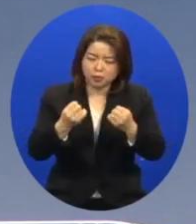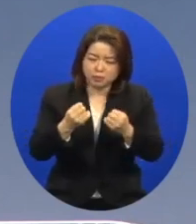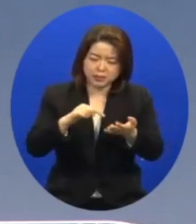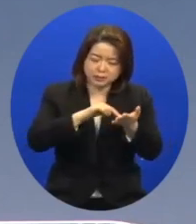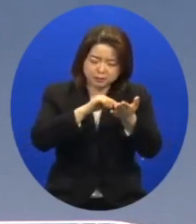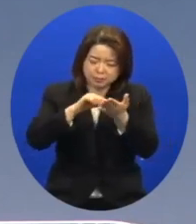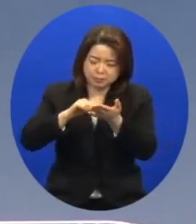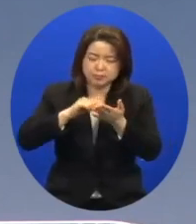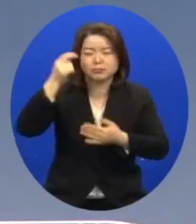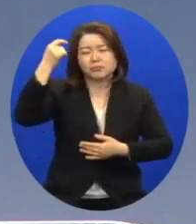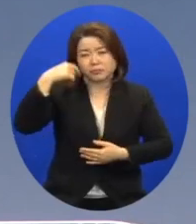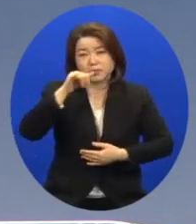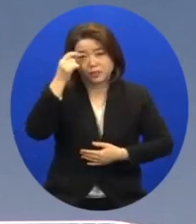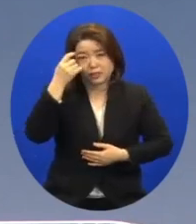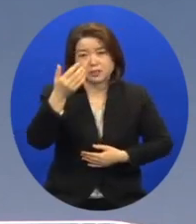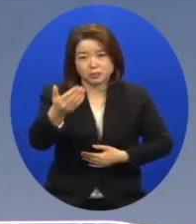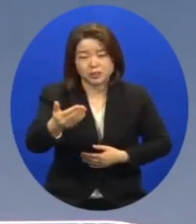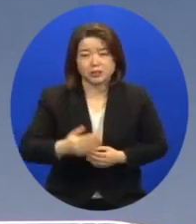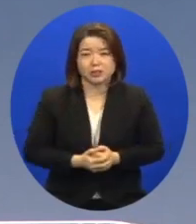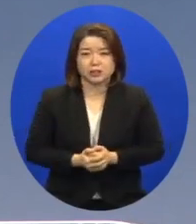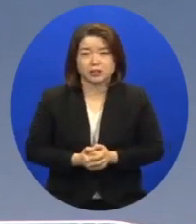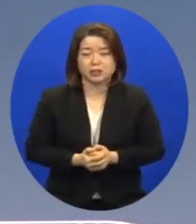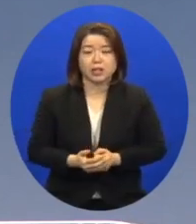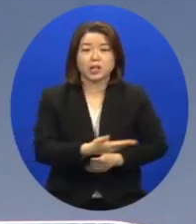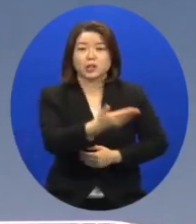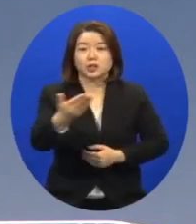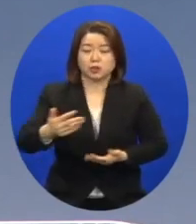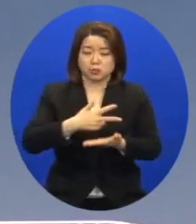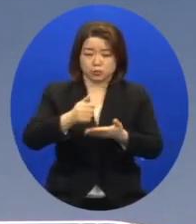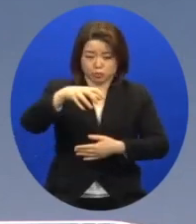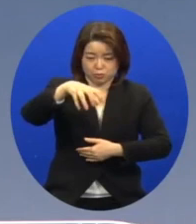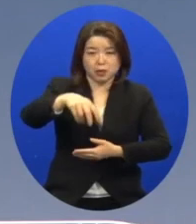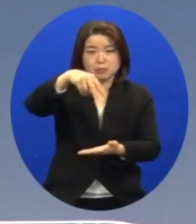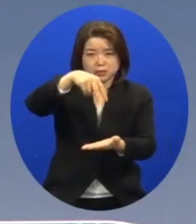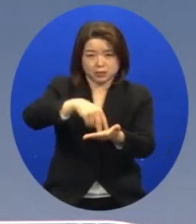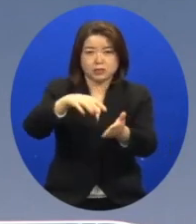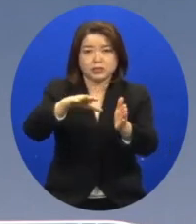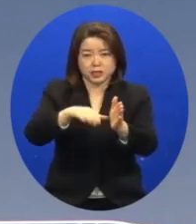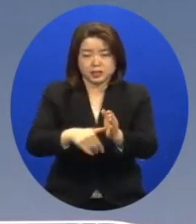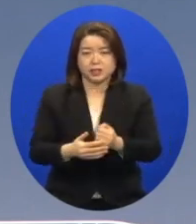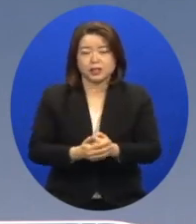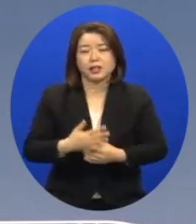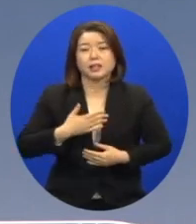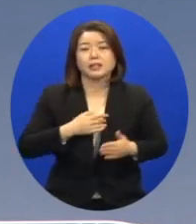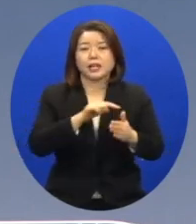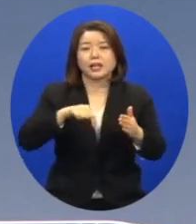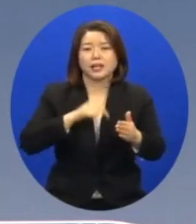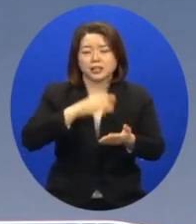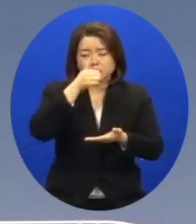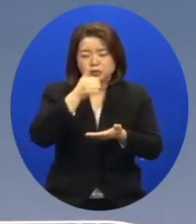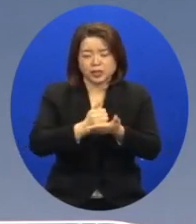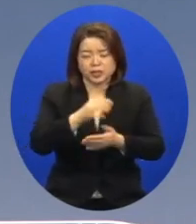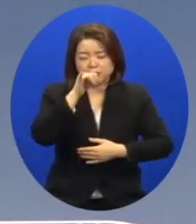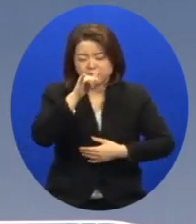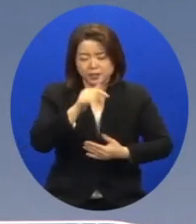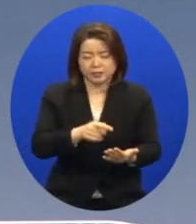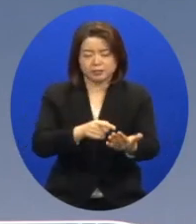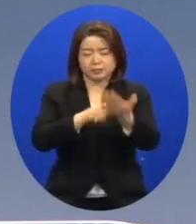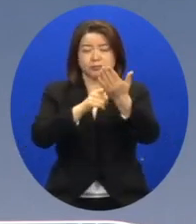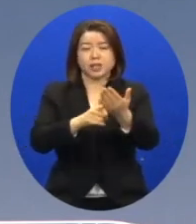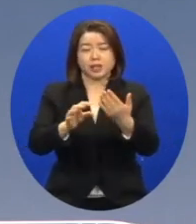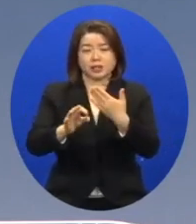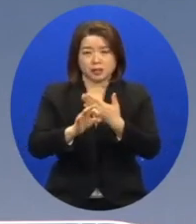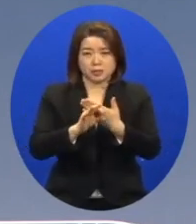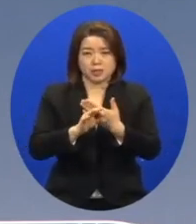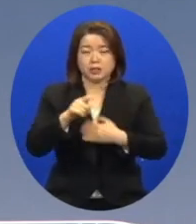갖겠습니다 여러분 주님 앞에 섰을 때 우리 안에 죄가 있는 것이 드러나게 될 때 그